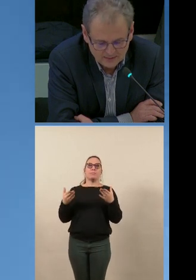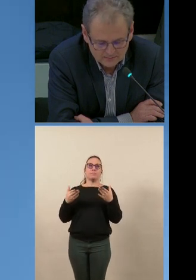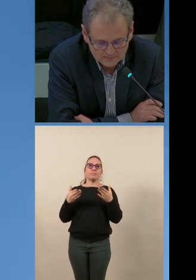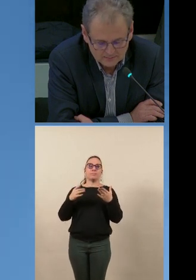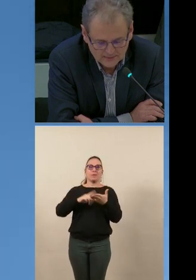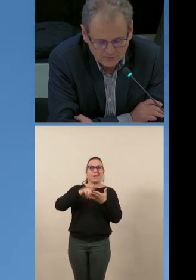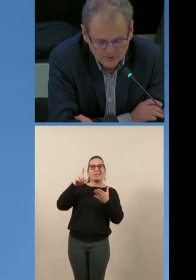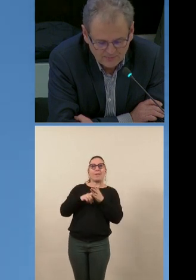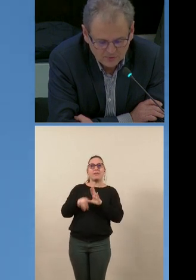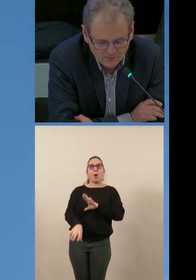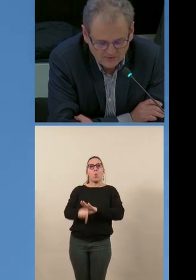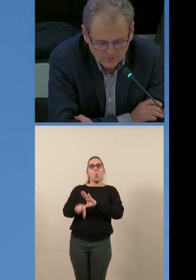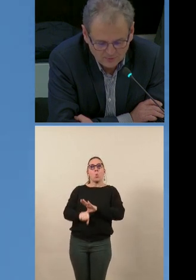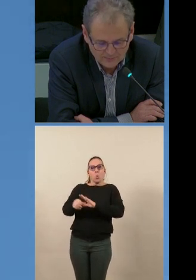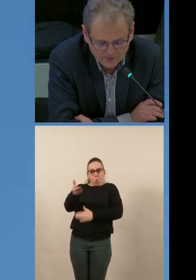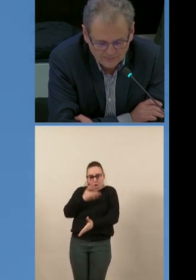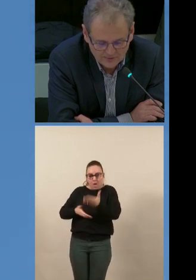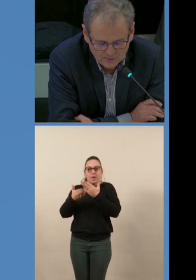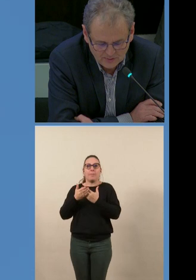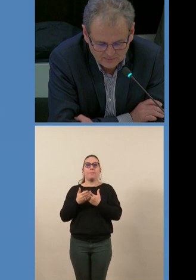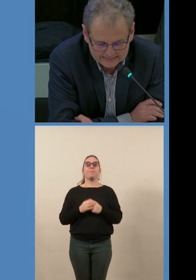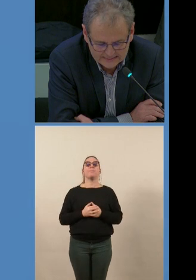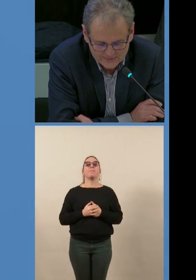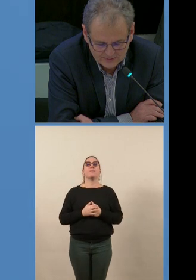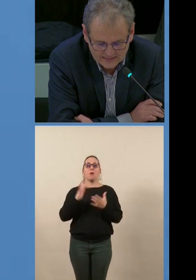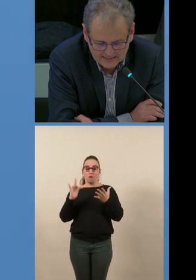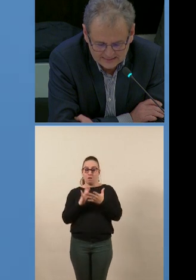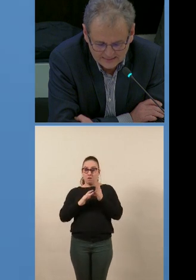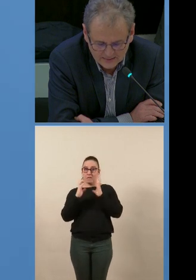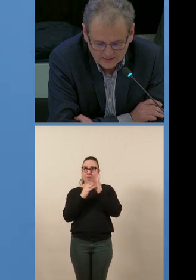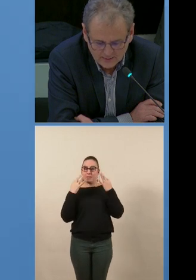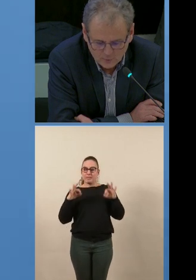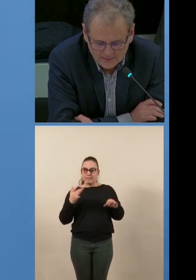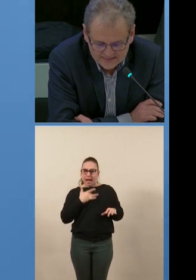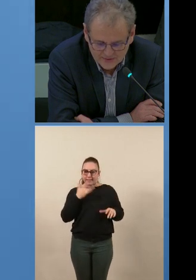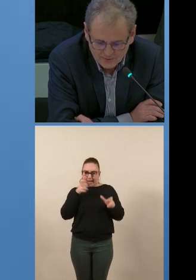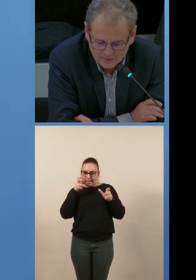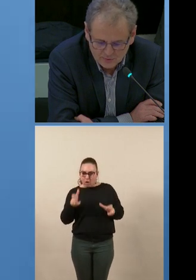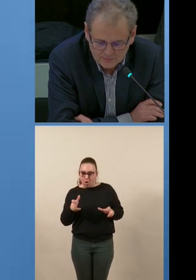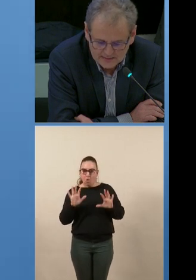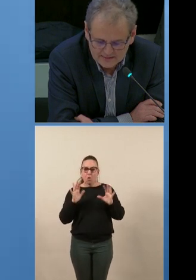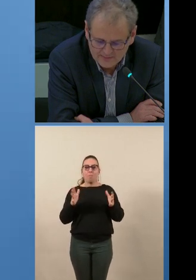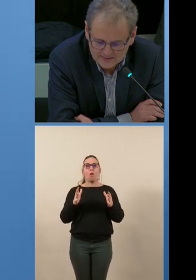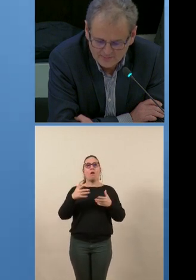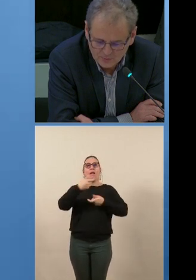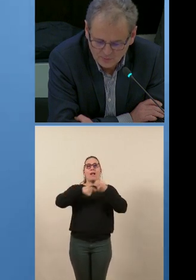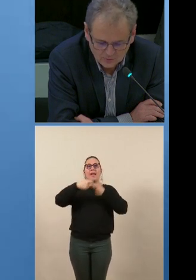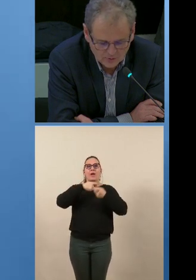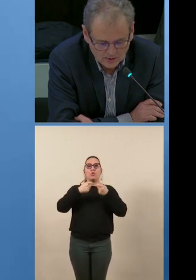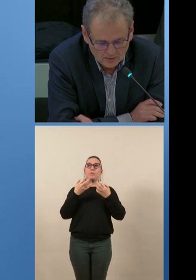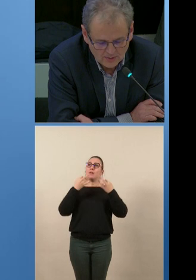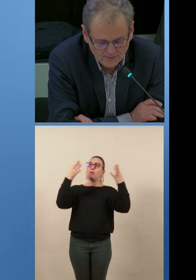fossiles et le chapitre 10 de ce rapport est particulièrement intéressant il alerte le passage à une économie climatiquement